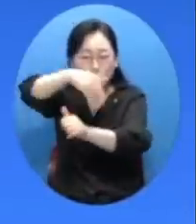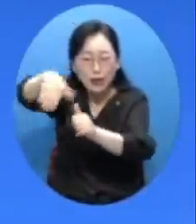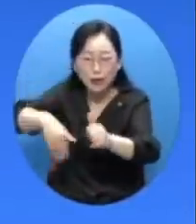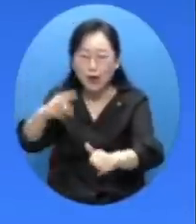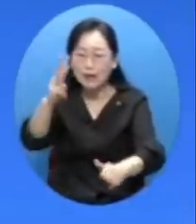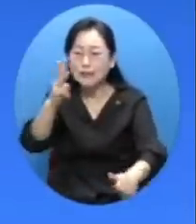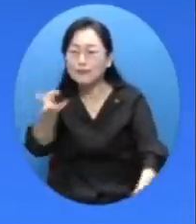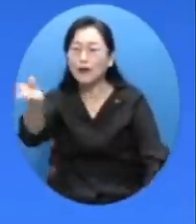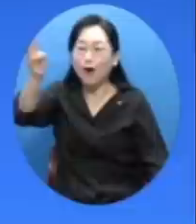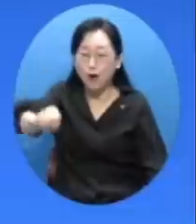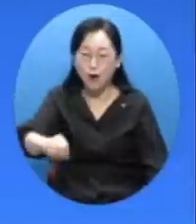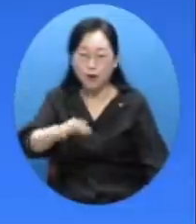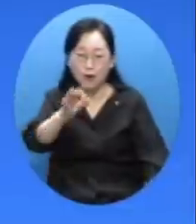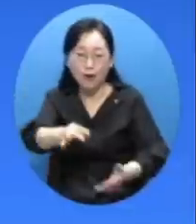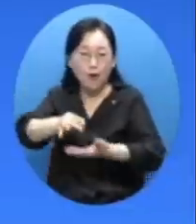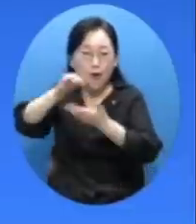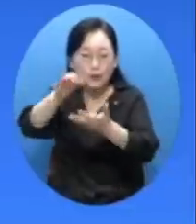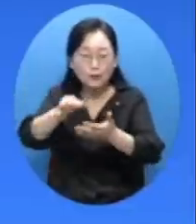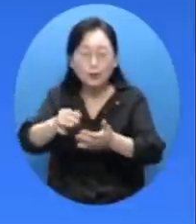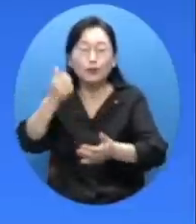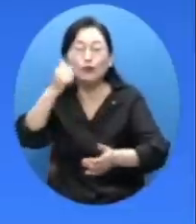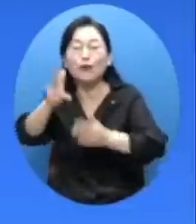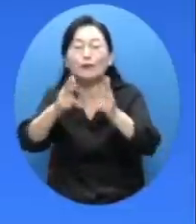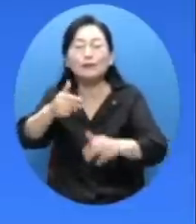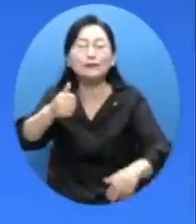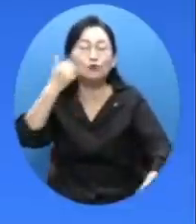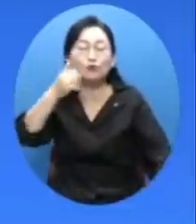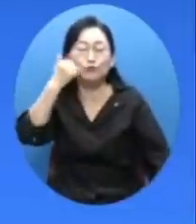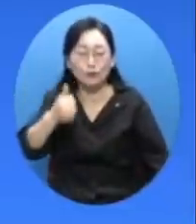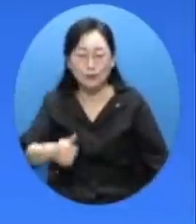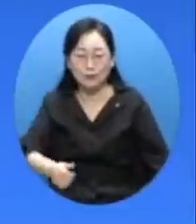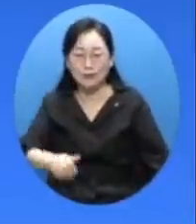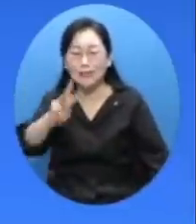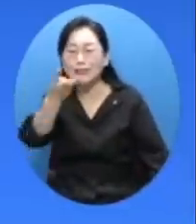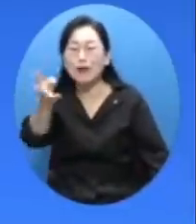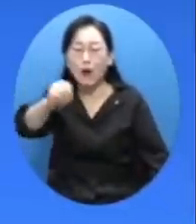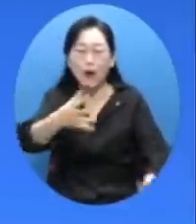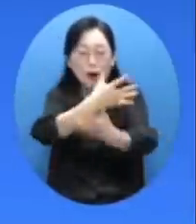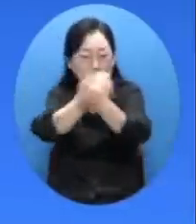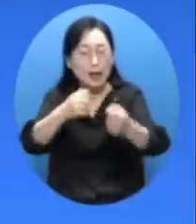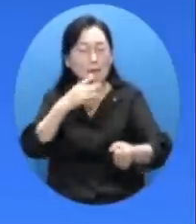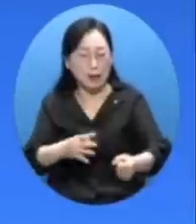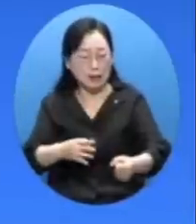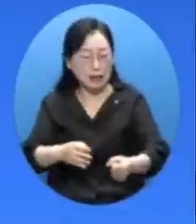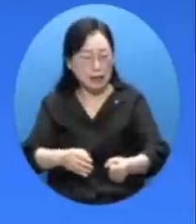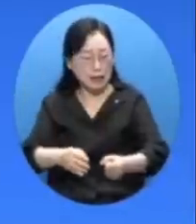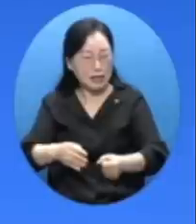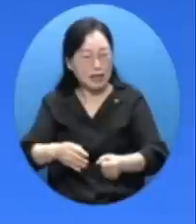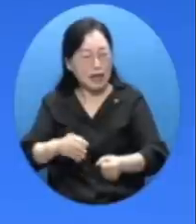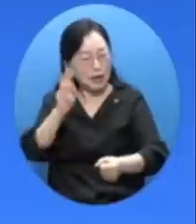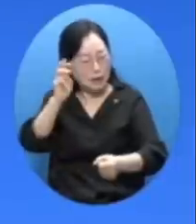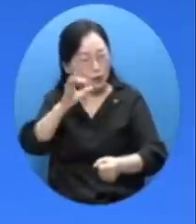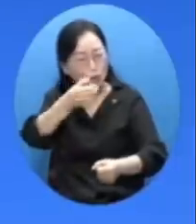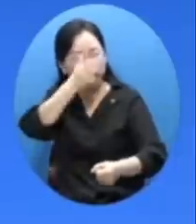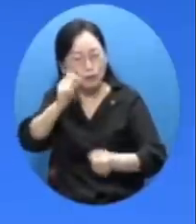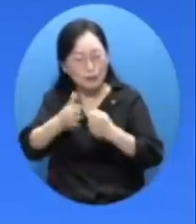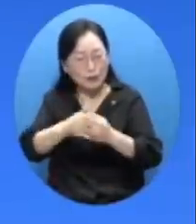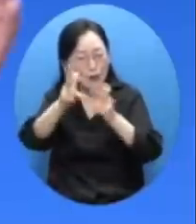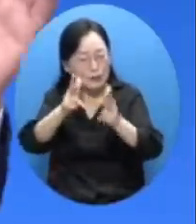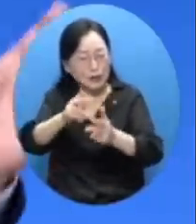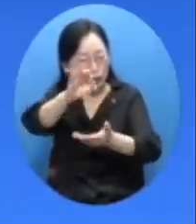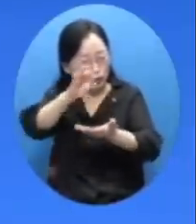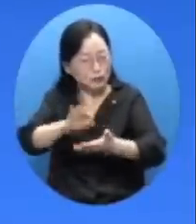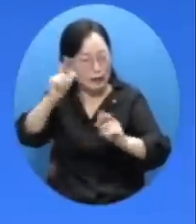3천억을 현금으로 낼 회사는 없다. 계약금 300억만 내고 돈 그날에 못 들어올 거라고 또 얼마나 말들을 많이 하는지